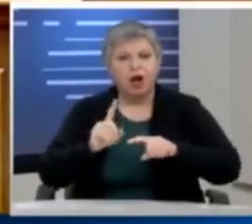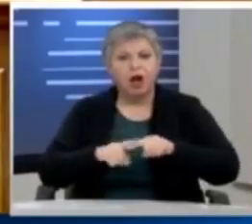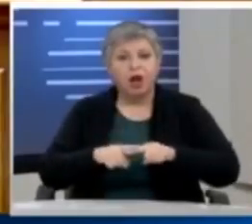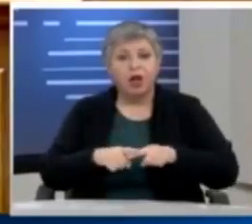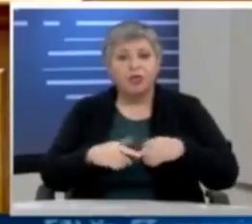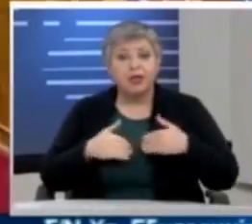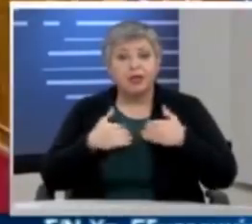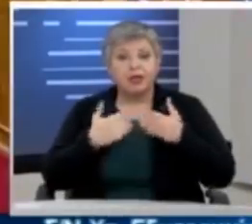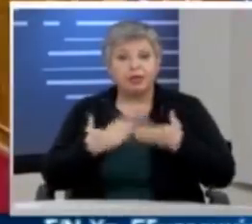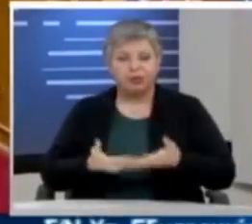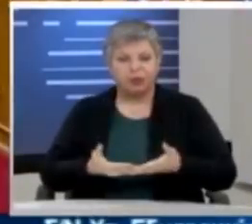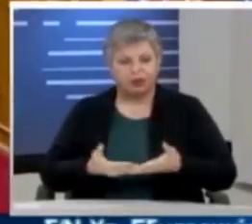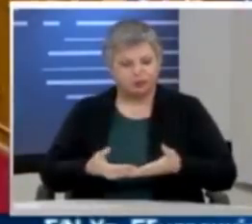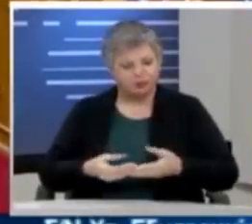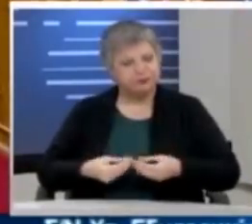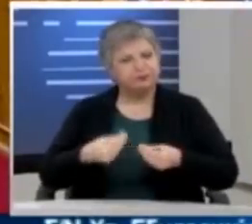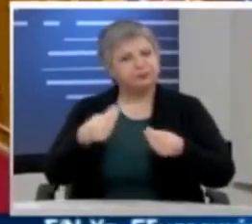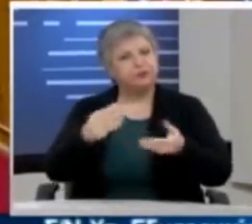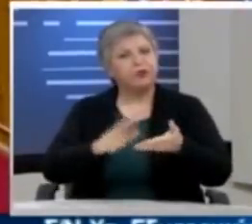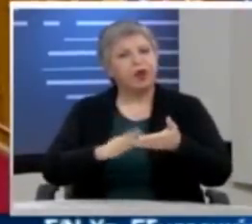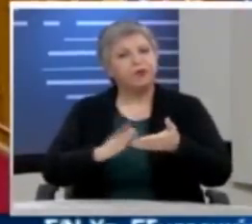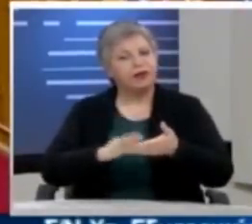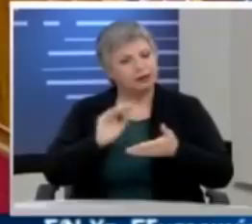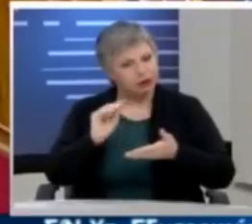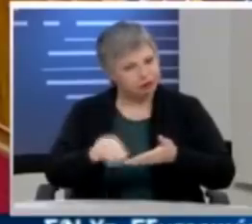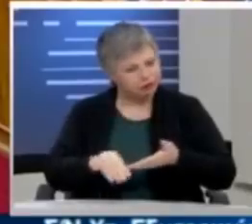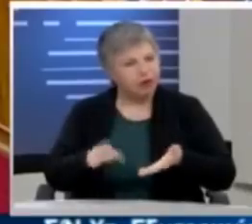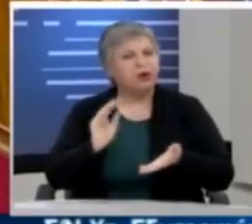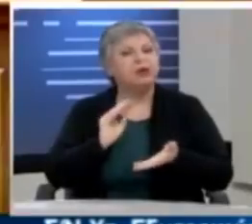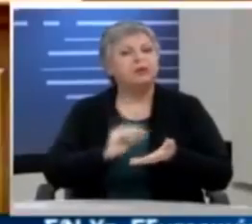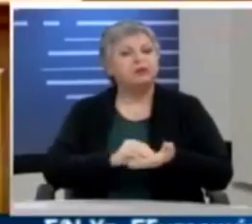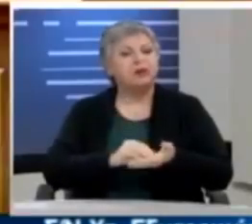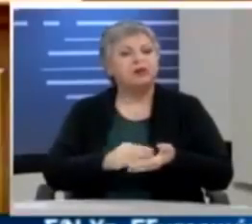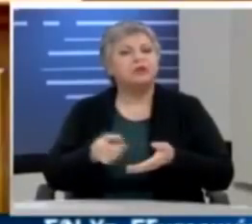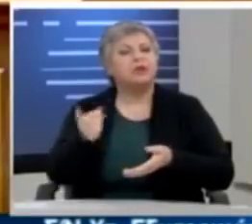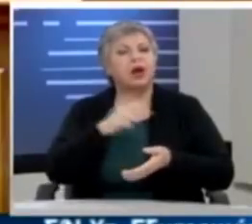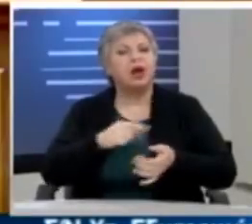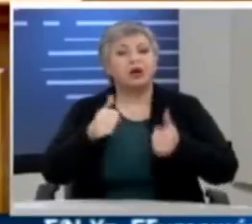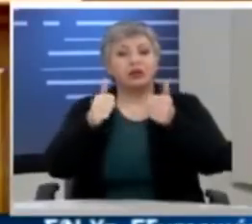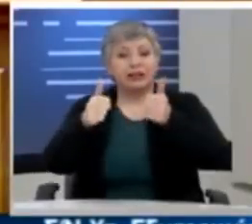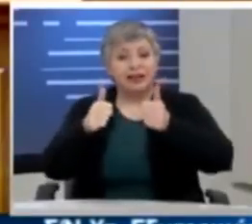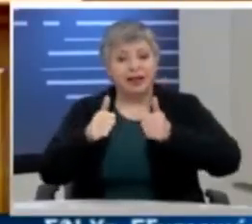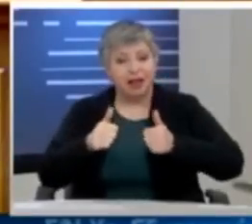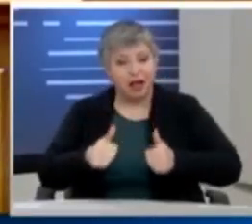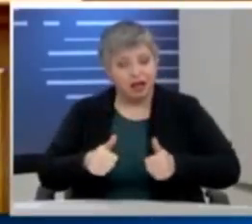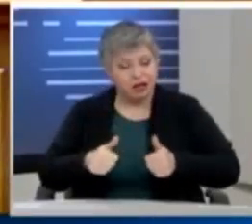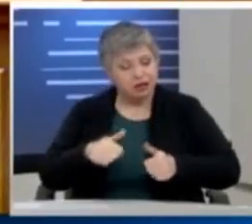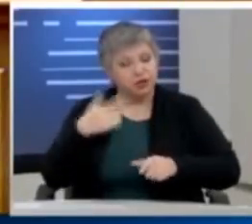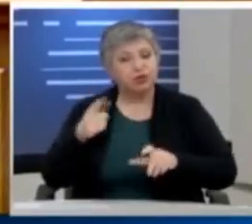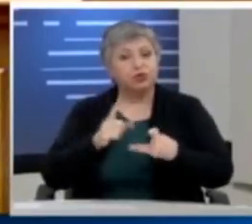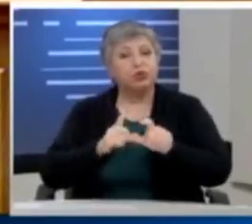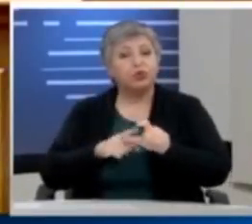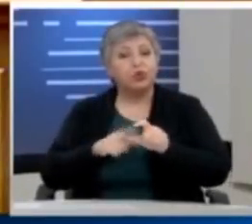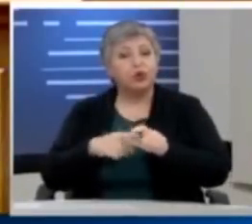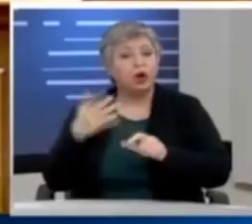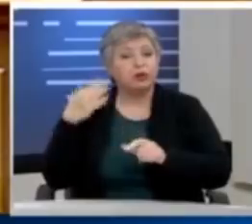πρακτικά. Σας επισυνάπτω για τα πρακτικά επίσης ανακοίνωση του γραφείου τύπου της ΚΕ του ΚΚΕ επίσης